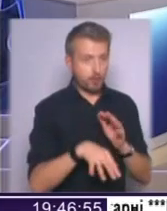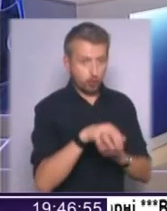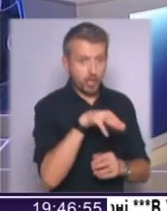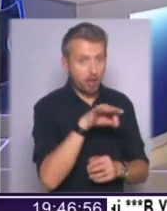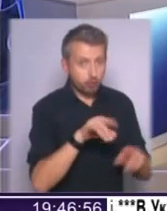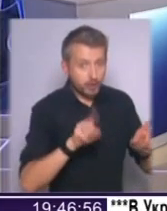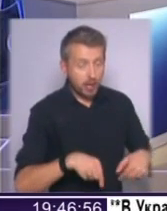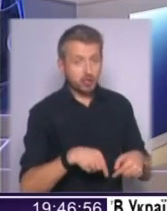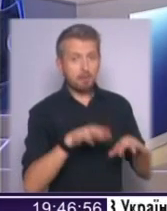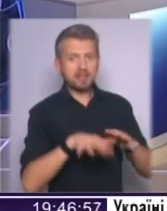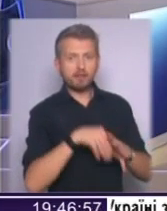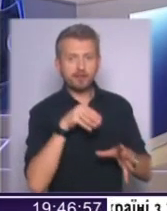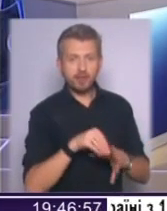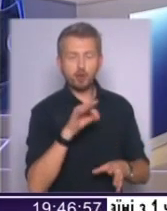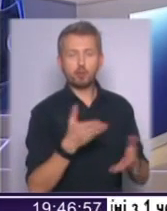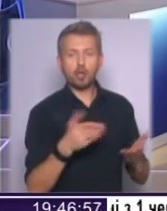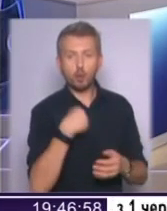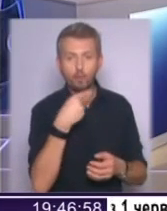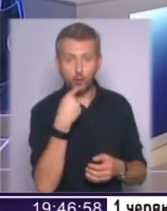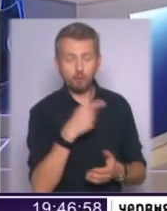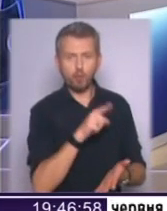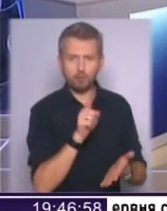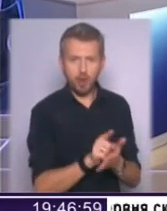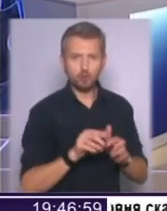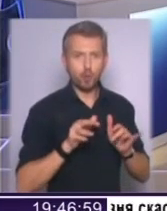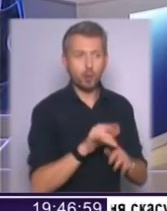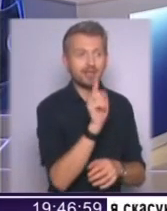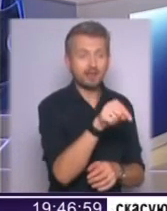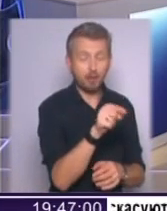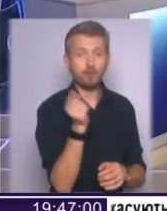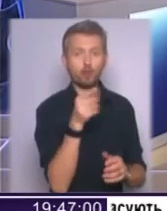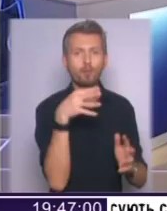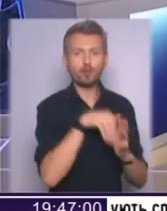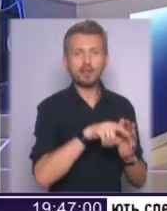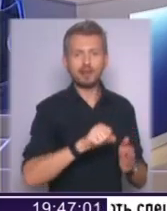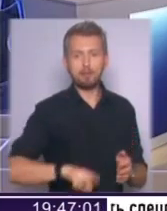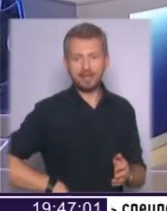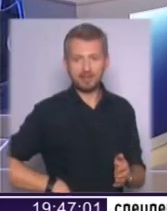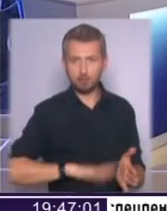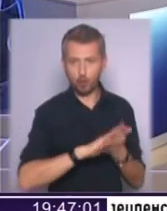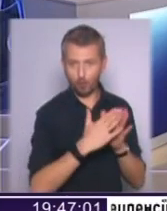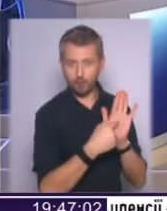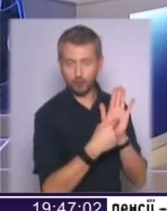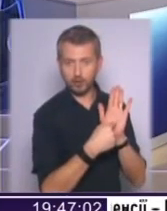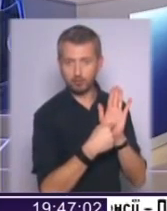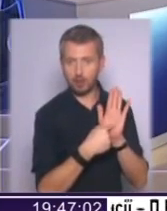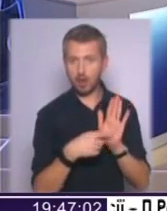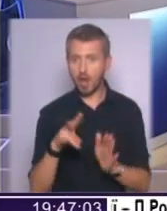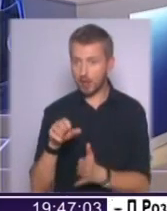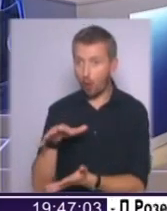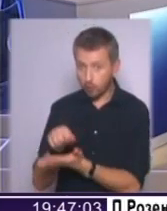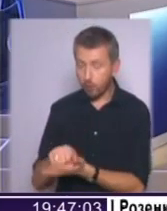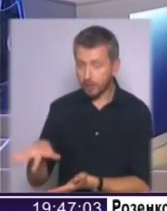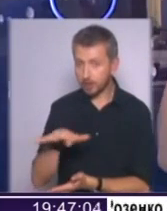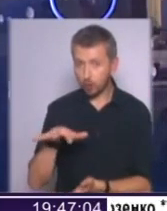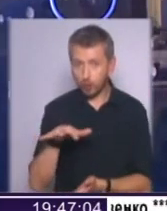що місцеві вибори, про які ми говоримо, вони мають проходити і там, в тому числі за мінськими домовленостями. Тому що на окупованих територіях. Так, тому